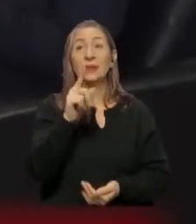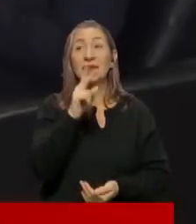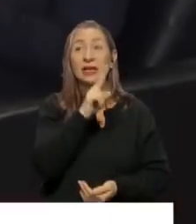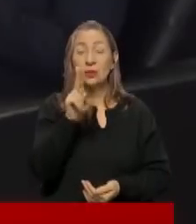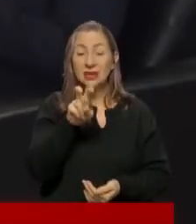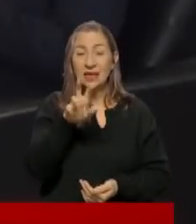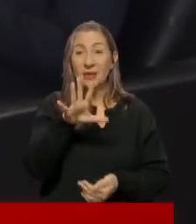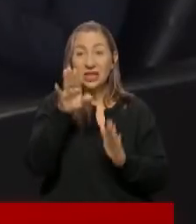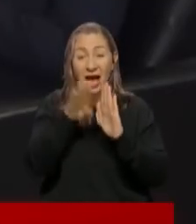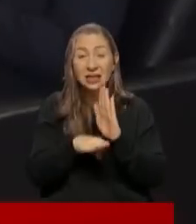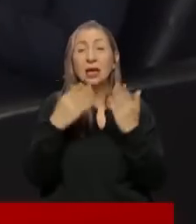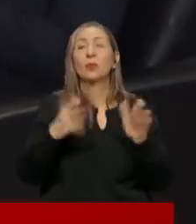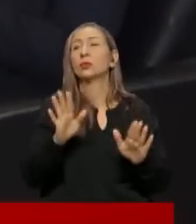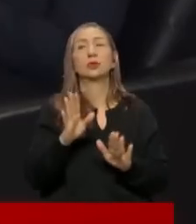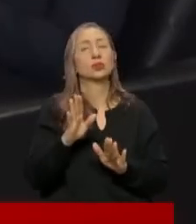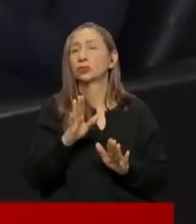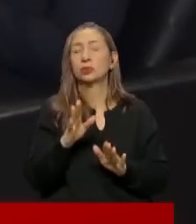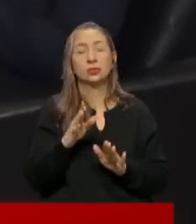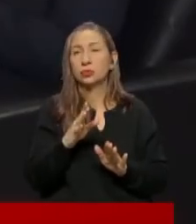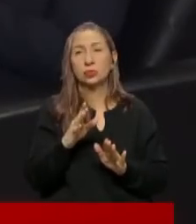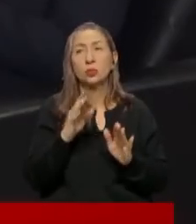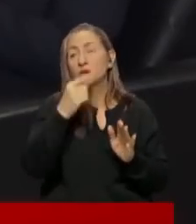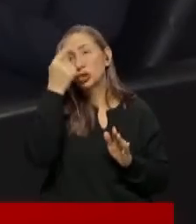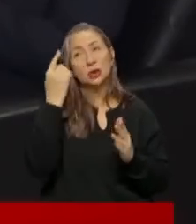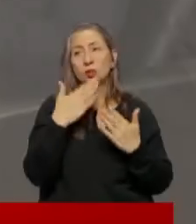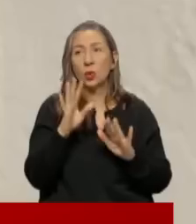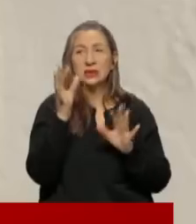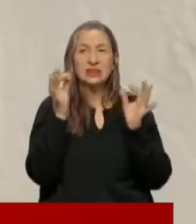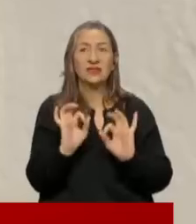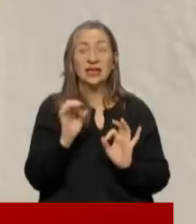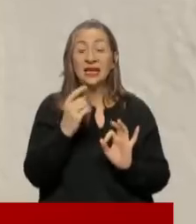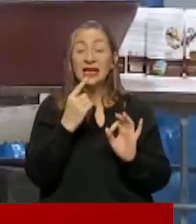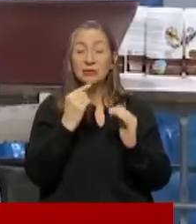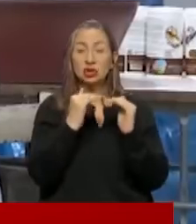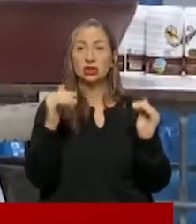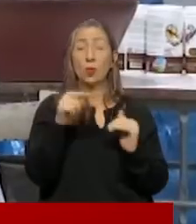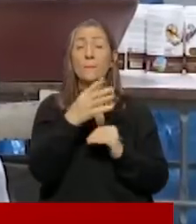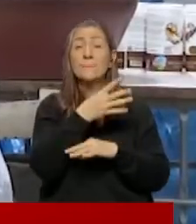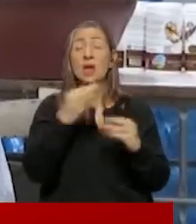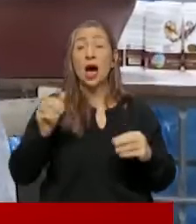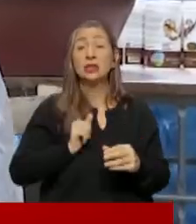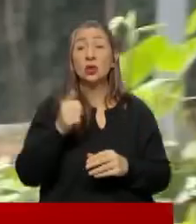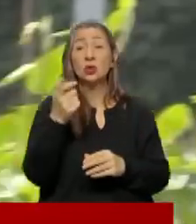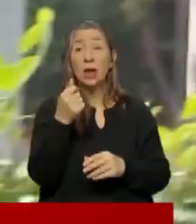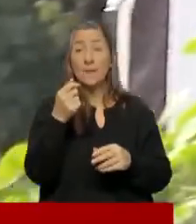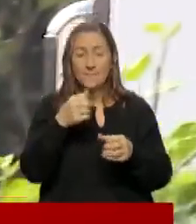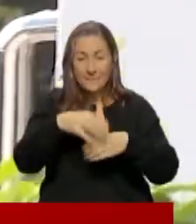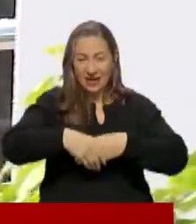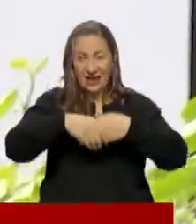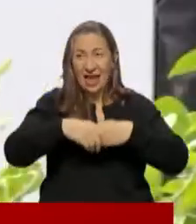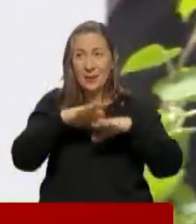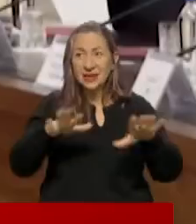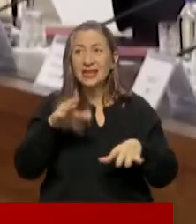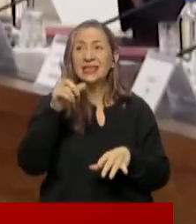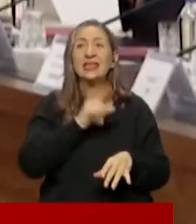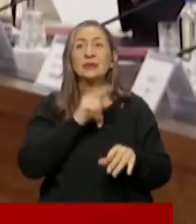7.785 liranın yani altını kabul etmez. Biz onun altında bir rakamı yani kabul etme şansımız sıfır. Kırmızı çizgi bu. Milyonlarca asgari ücretli pazarlık masasında